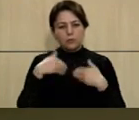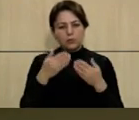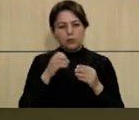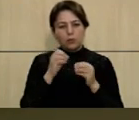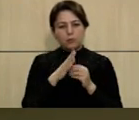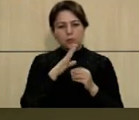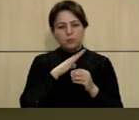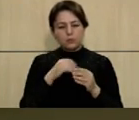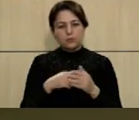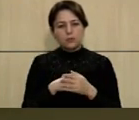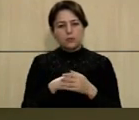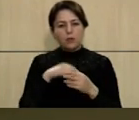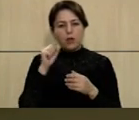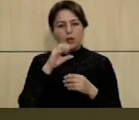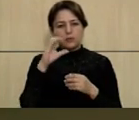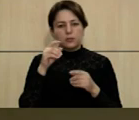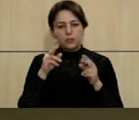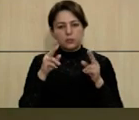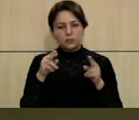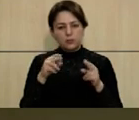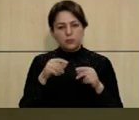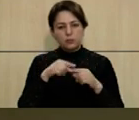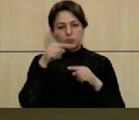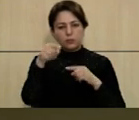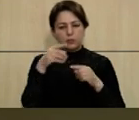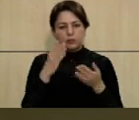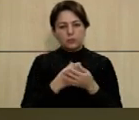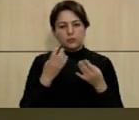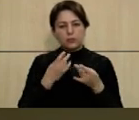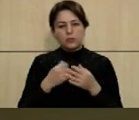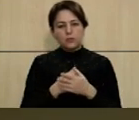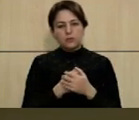15 bo'lsa, AC kesmani uzunligini topishimiz kerak.